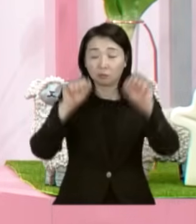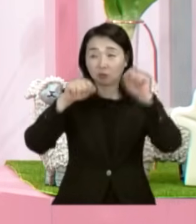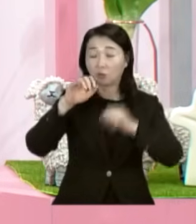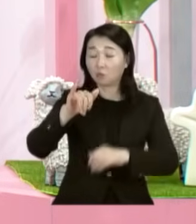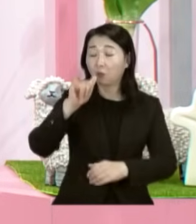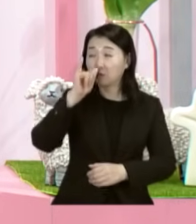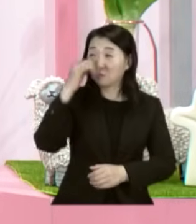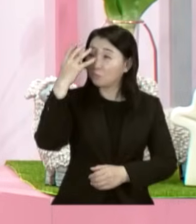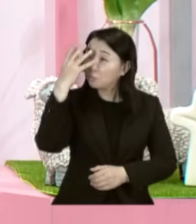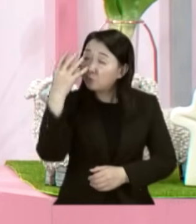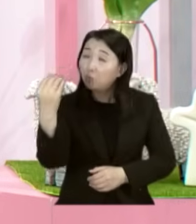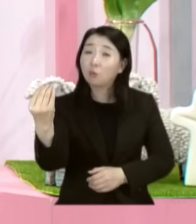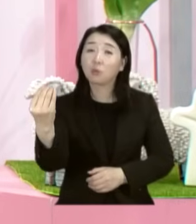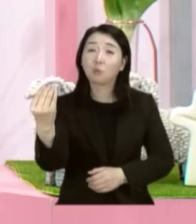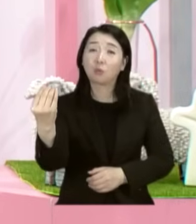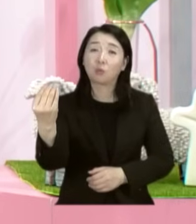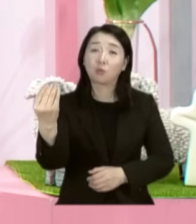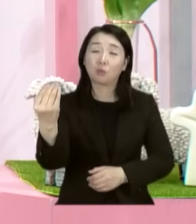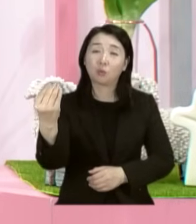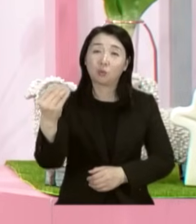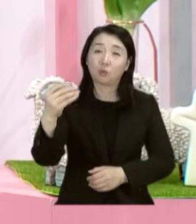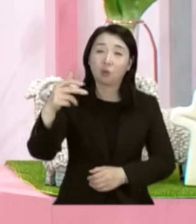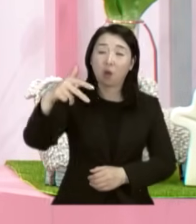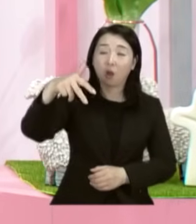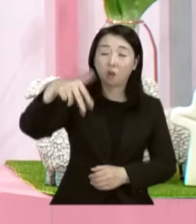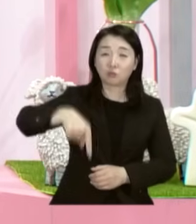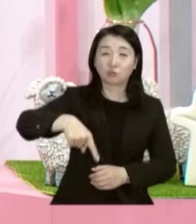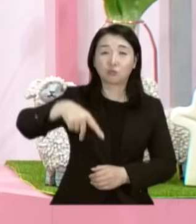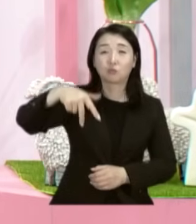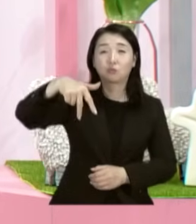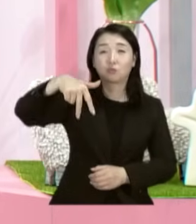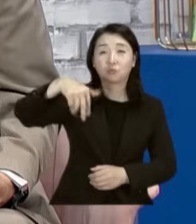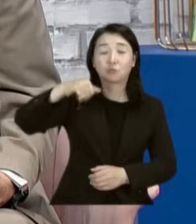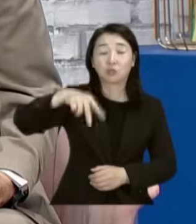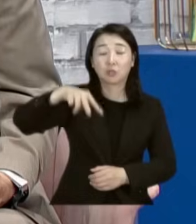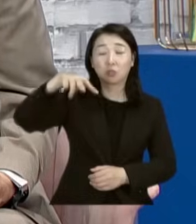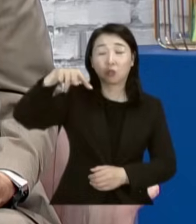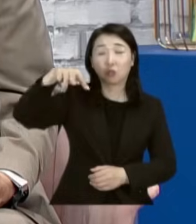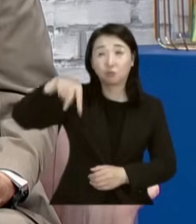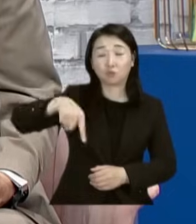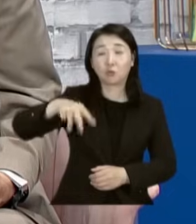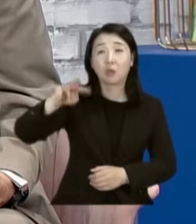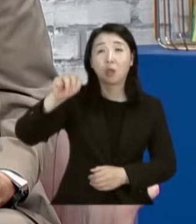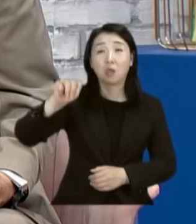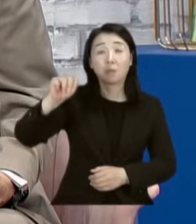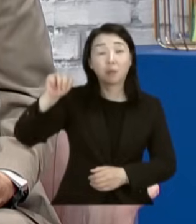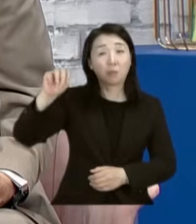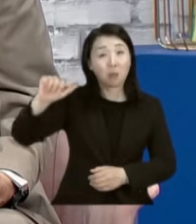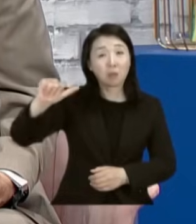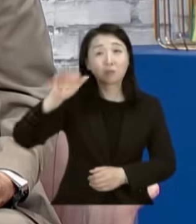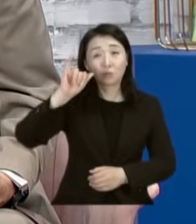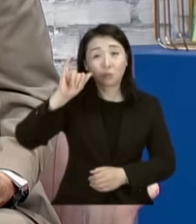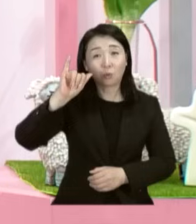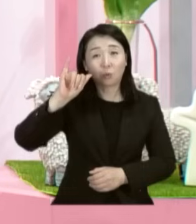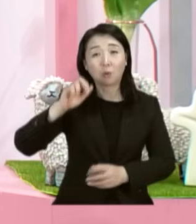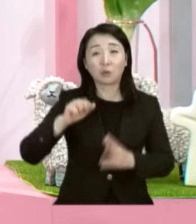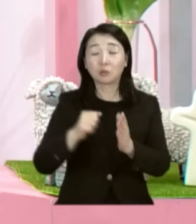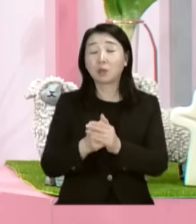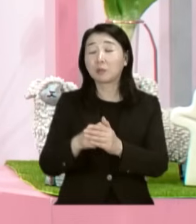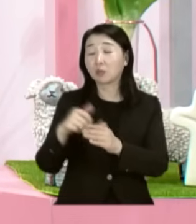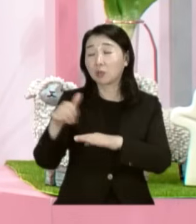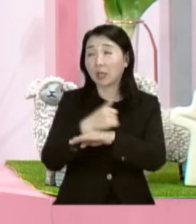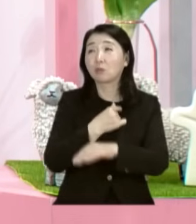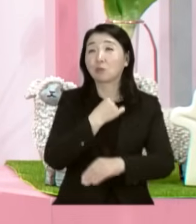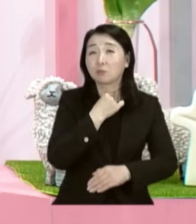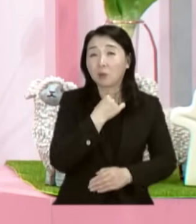체육관이 의원 치 않게 보였는데 어 주지수 mma 이렇게 보이더라고요 그래서 아 저기 다녀야겠다 해서 우선